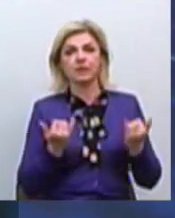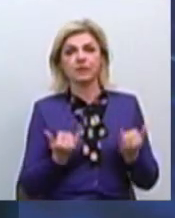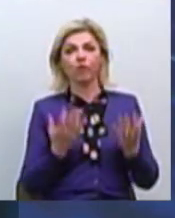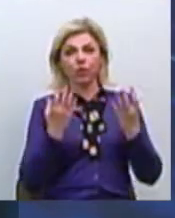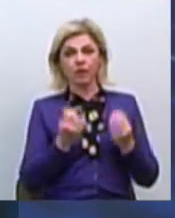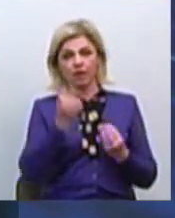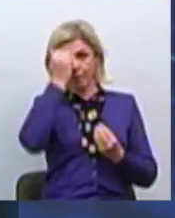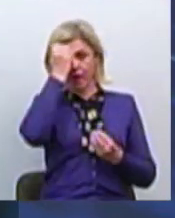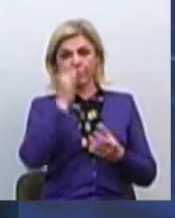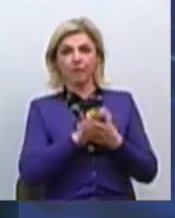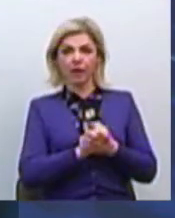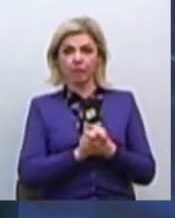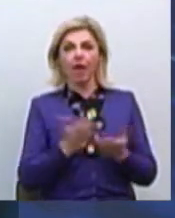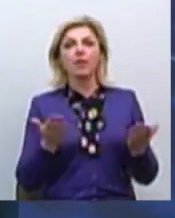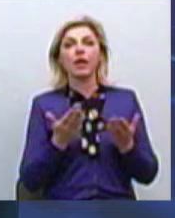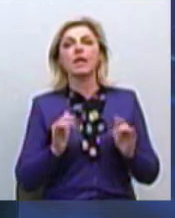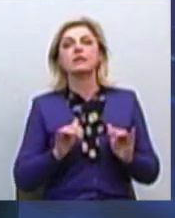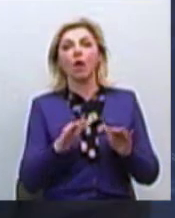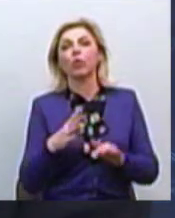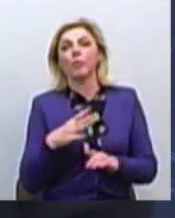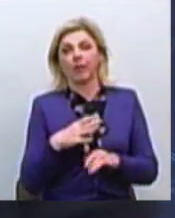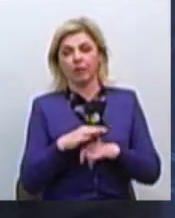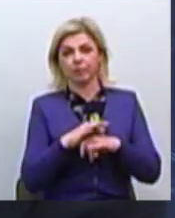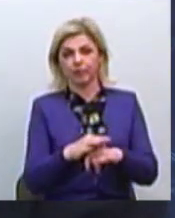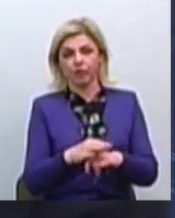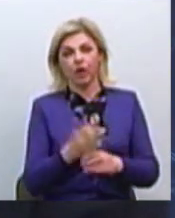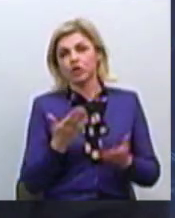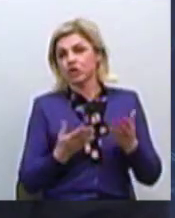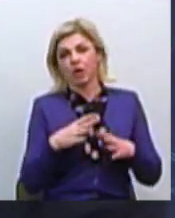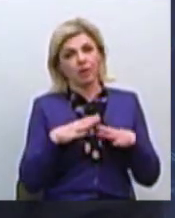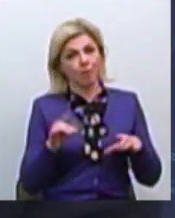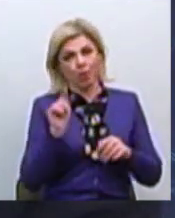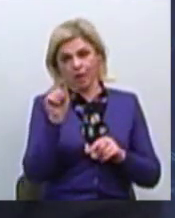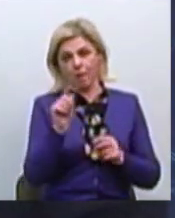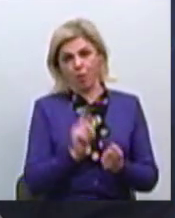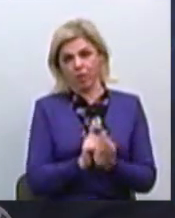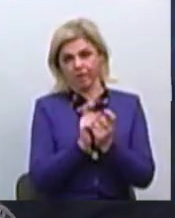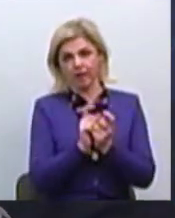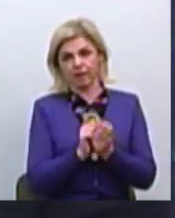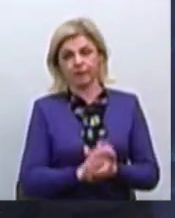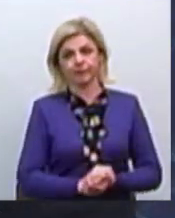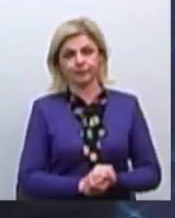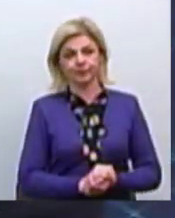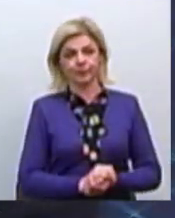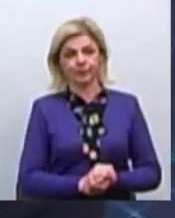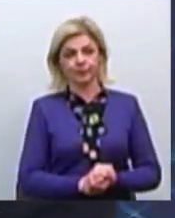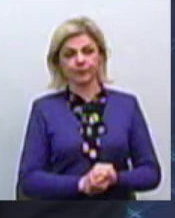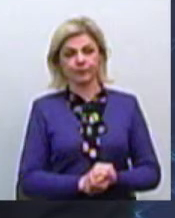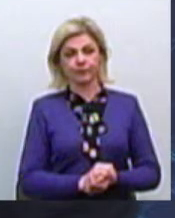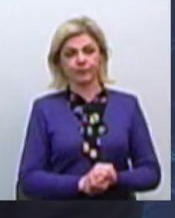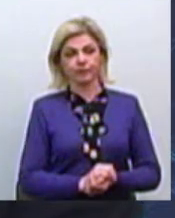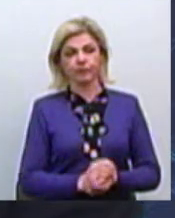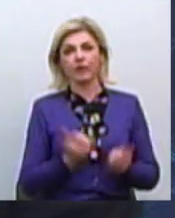та примирення, які заходи відбувались і чи не було там конфліктів? Сьогодні